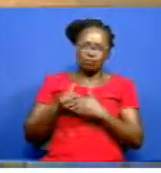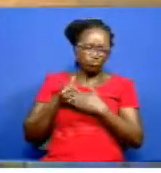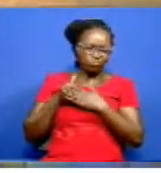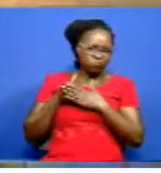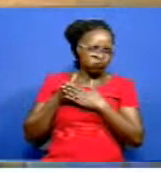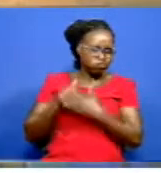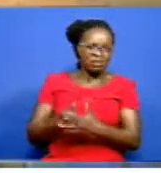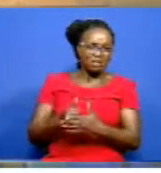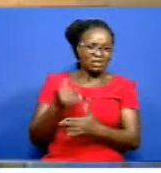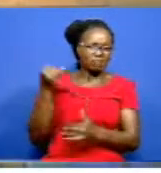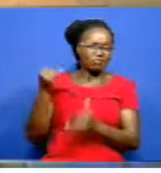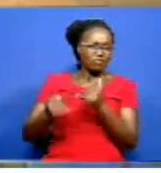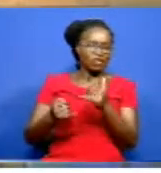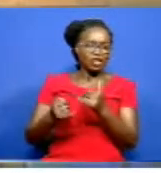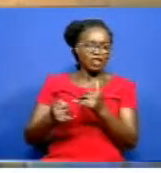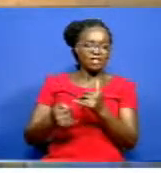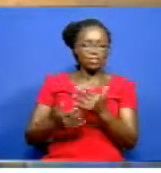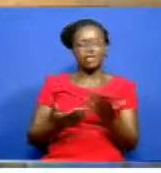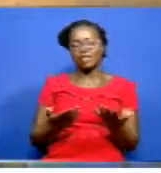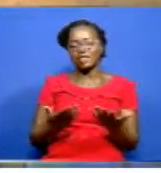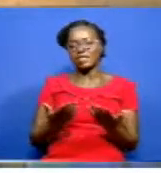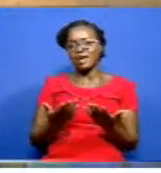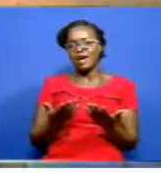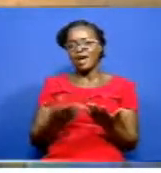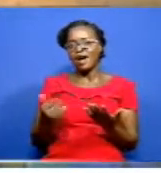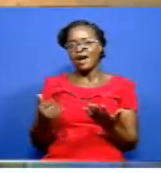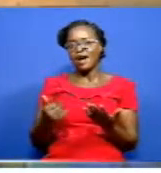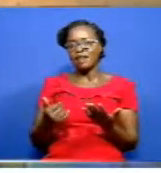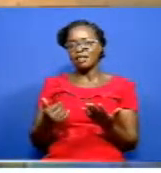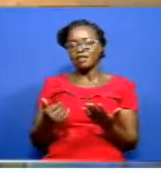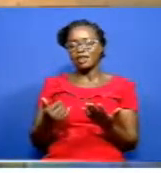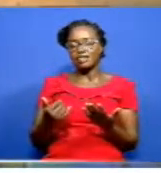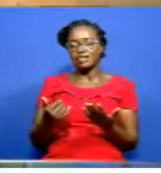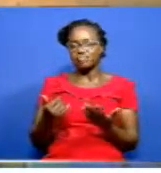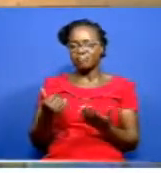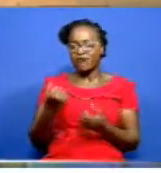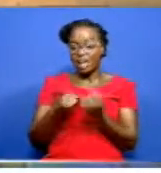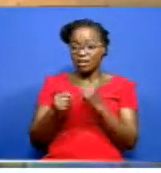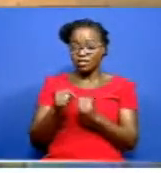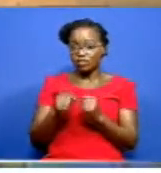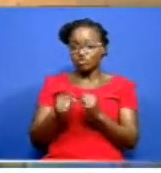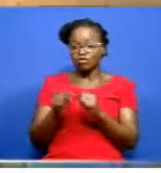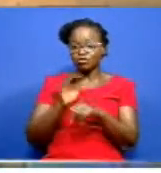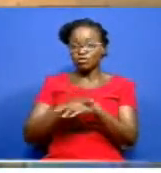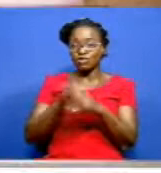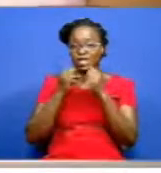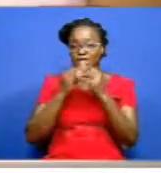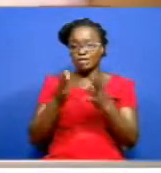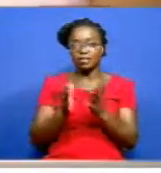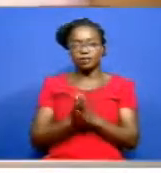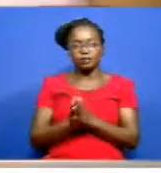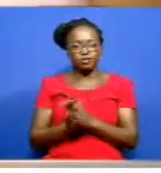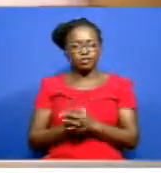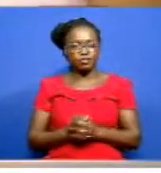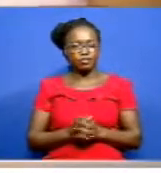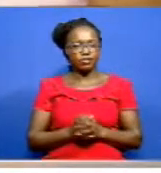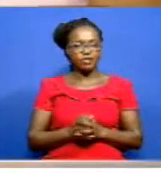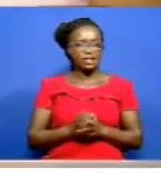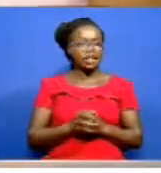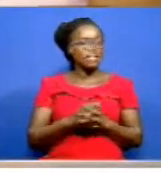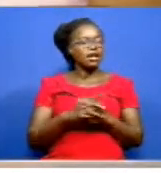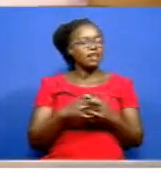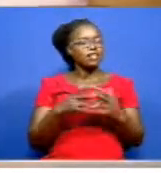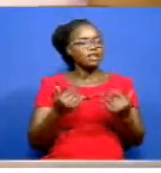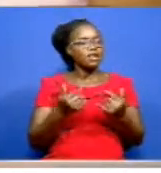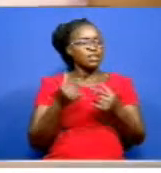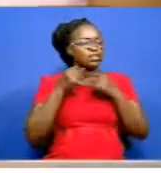wall, alafu inakufanya ufanye other drastic measures which are not good. Nataka tuzungumzie suicidal,